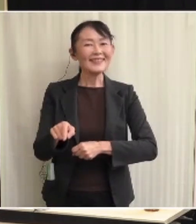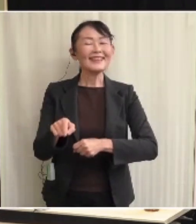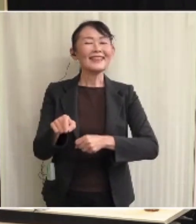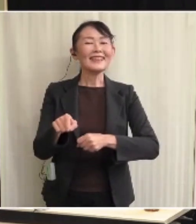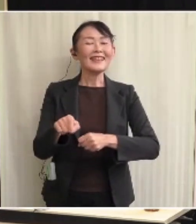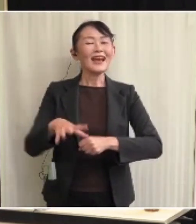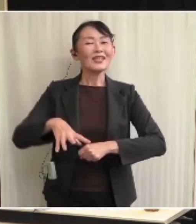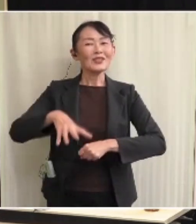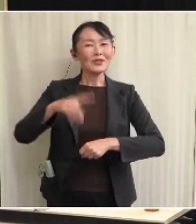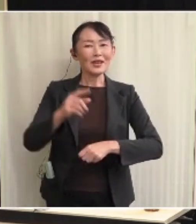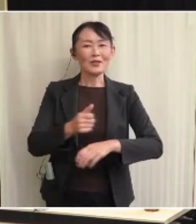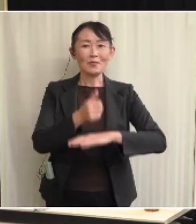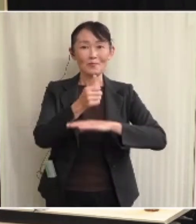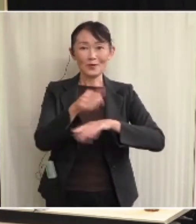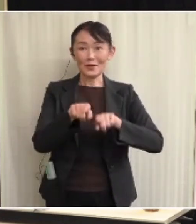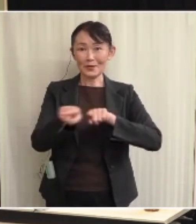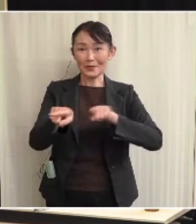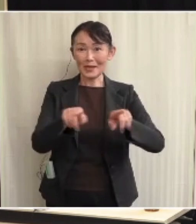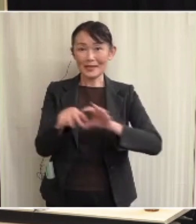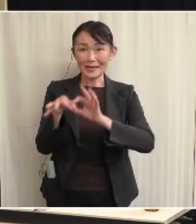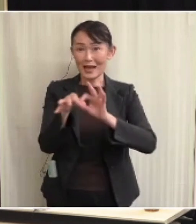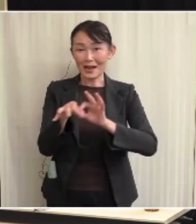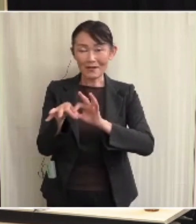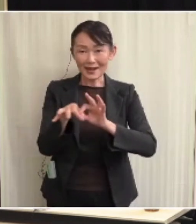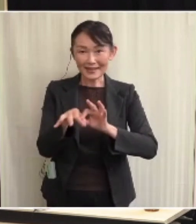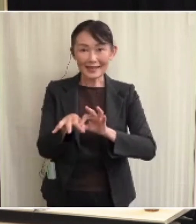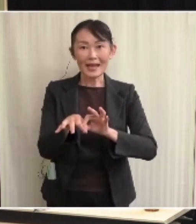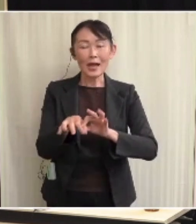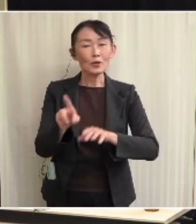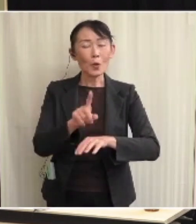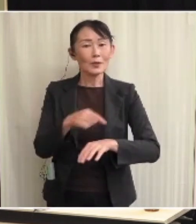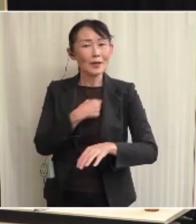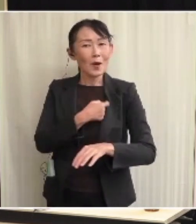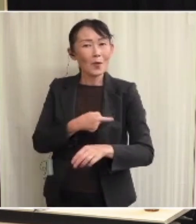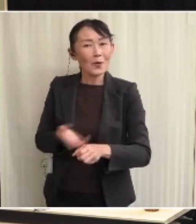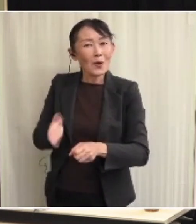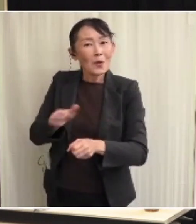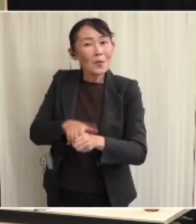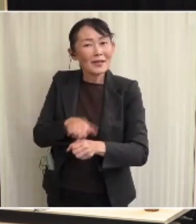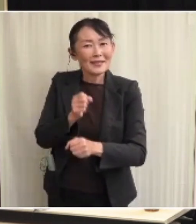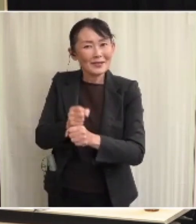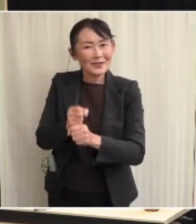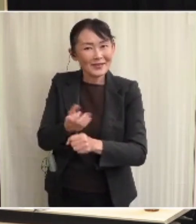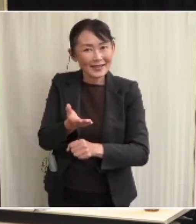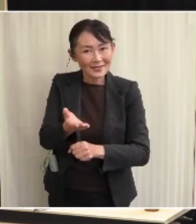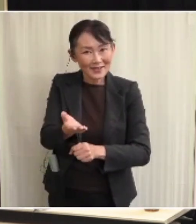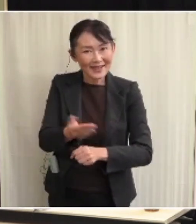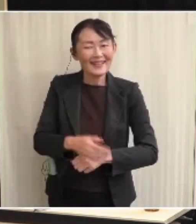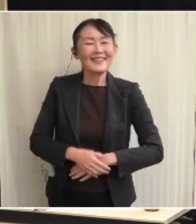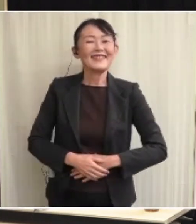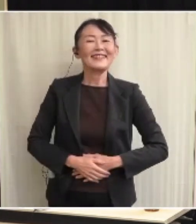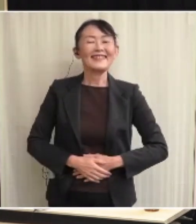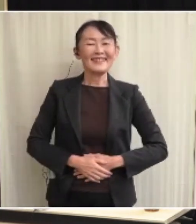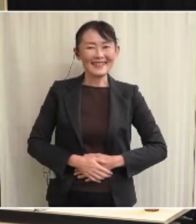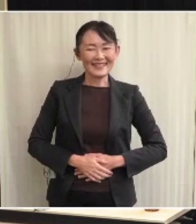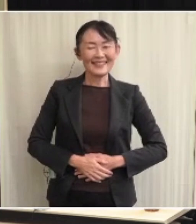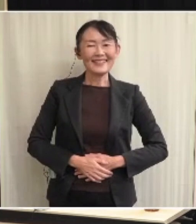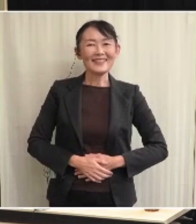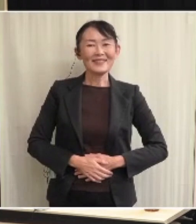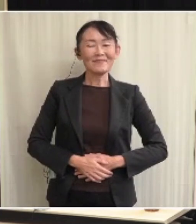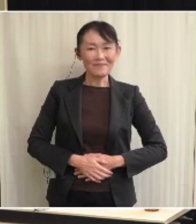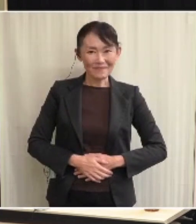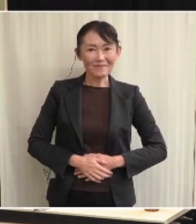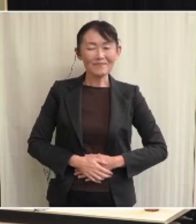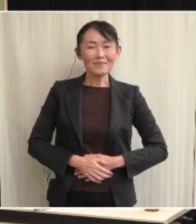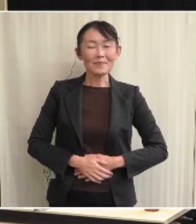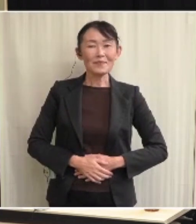って、どのような思いを込めてプリキュアを誕生させたかっていうところを教えていただきたいです。 あり